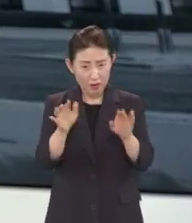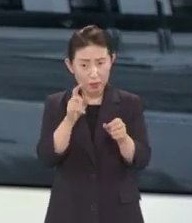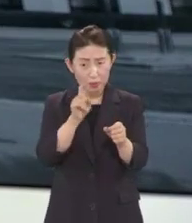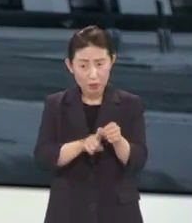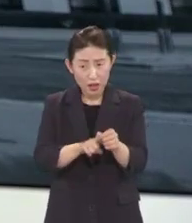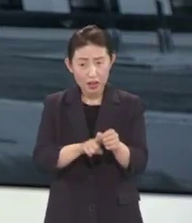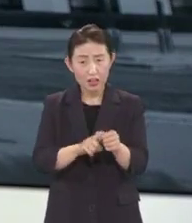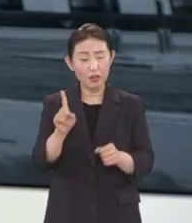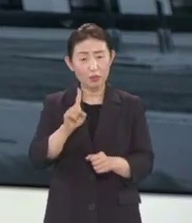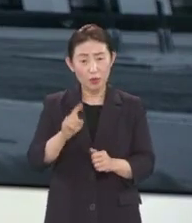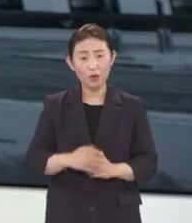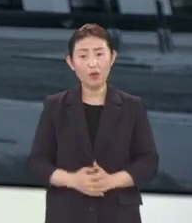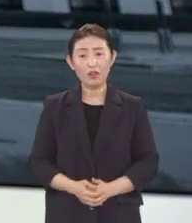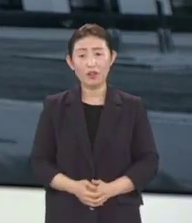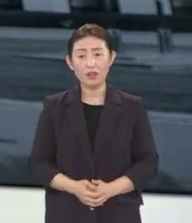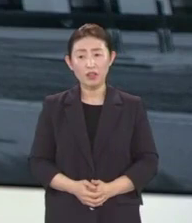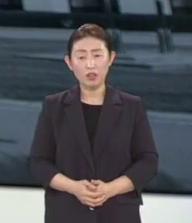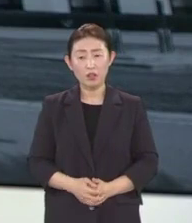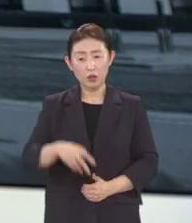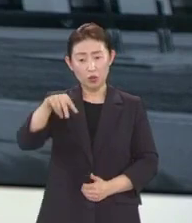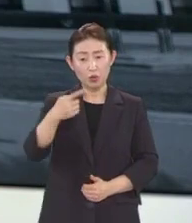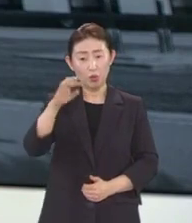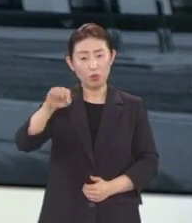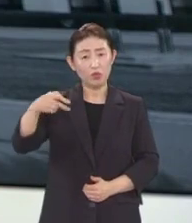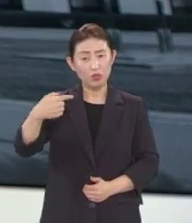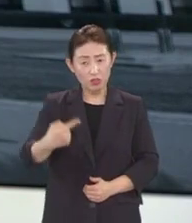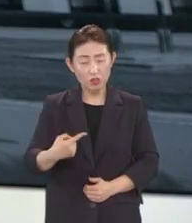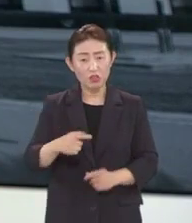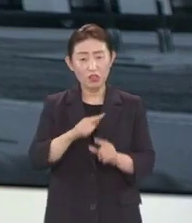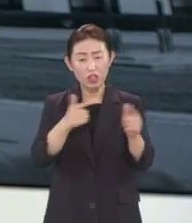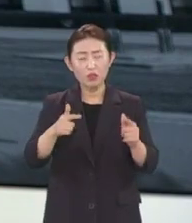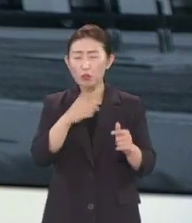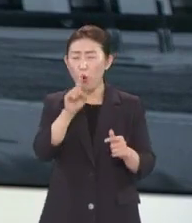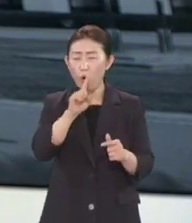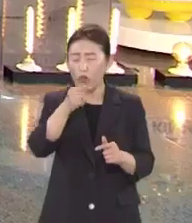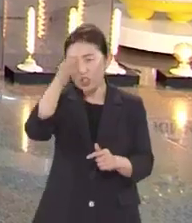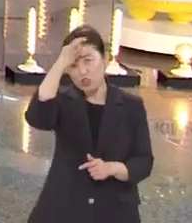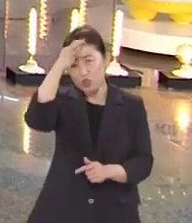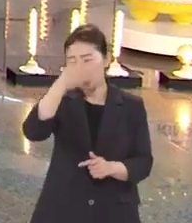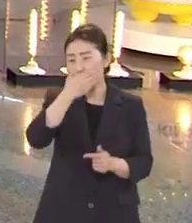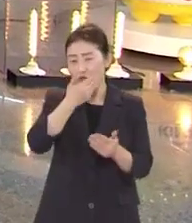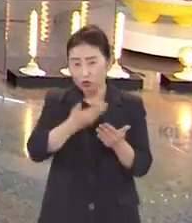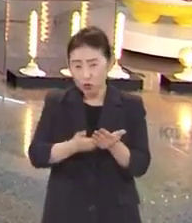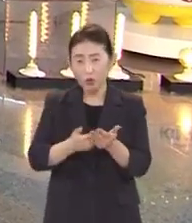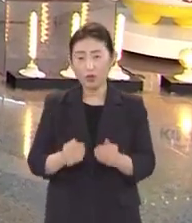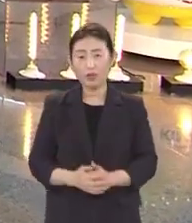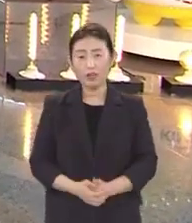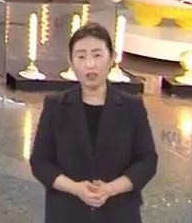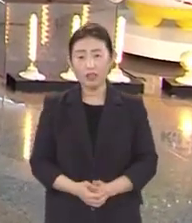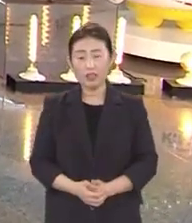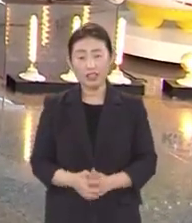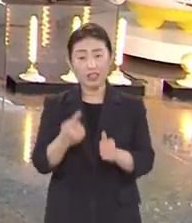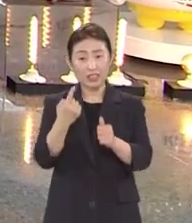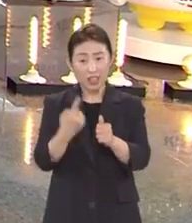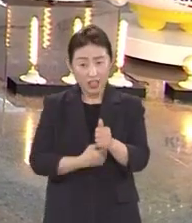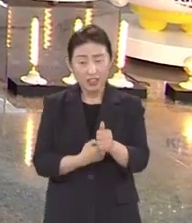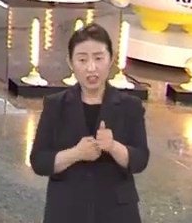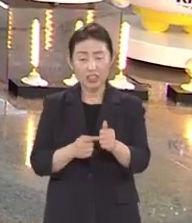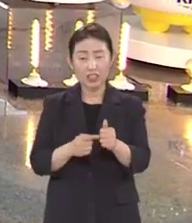잘한 디지털화를 통해서 소프트 파워를 향상시키는 것이 굉장히 중요하고요. 그걸 통해서 이제 트렌드를 끌어갈 수